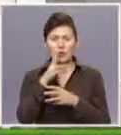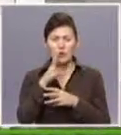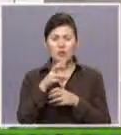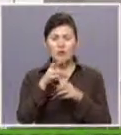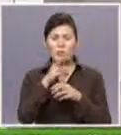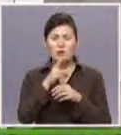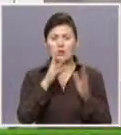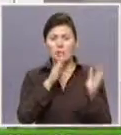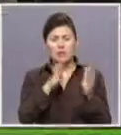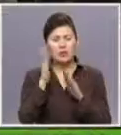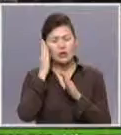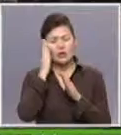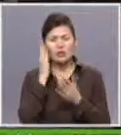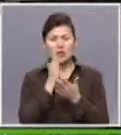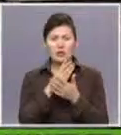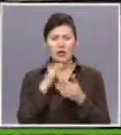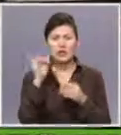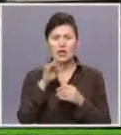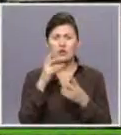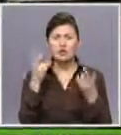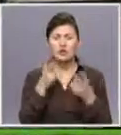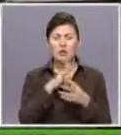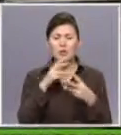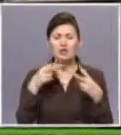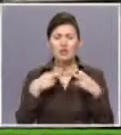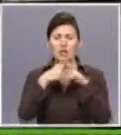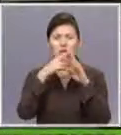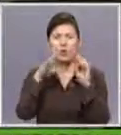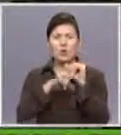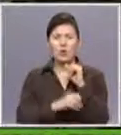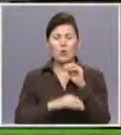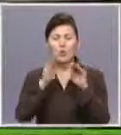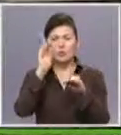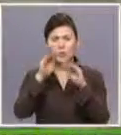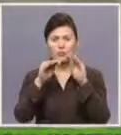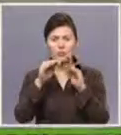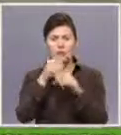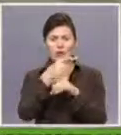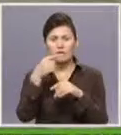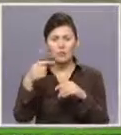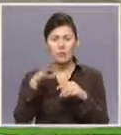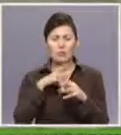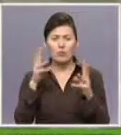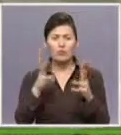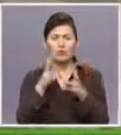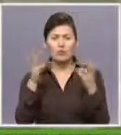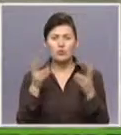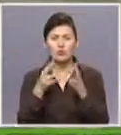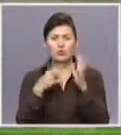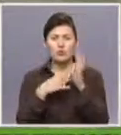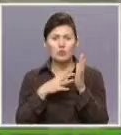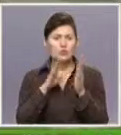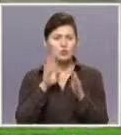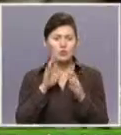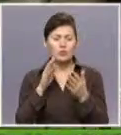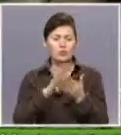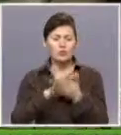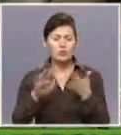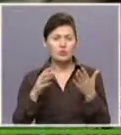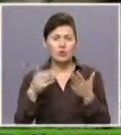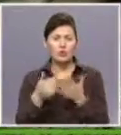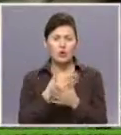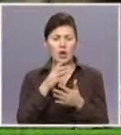арнап жатақхана да қарастырылыпты. Ал қажетті техникалар соңғы үлгімен жабдықталған. Мұнда өрт сөндіруге қажетті 9 су жаңа техника бар.